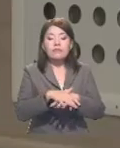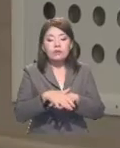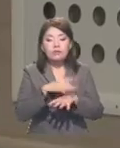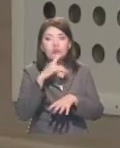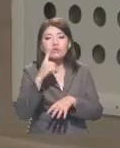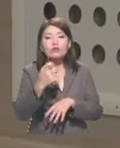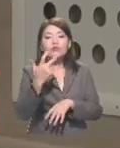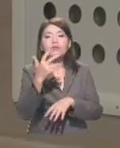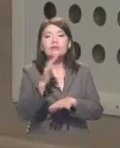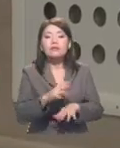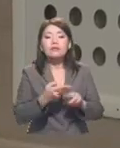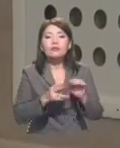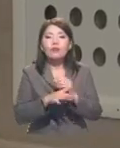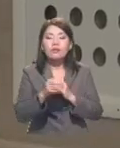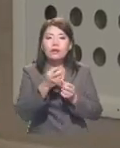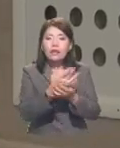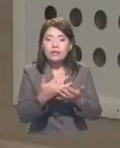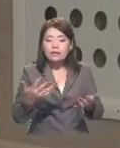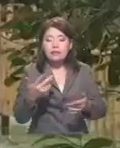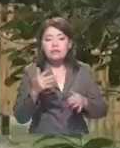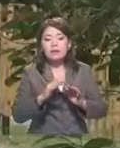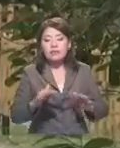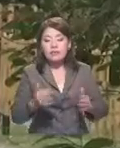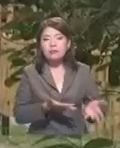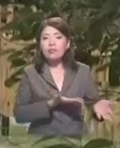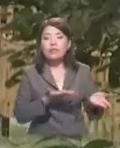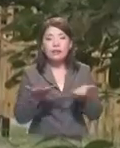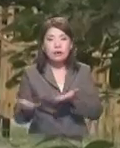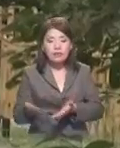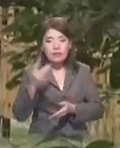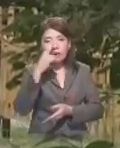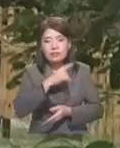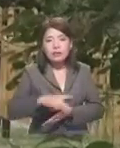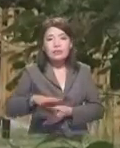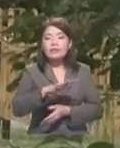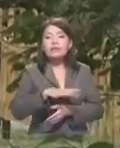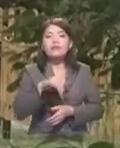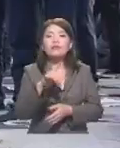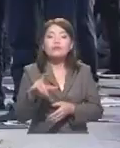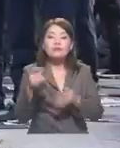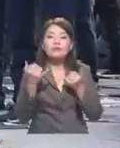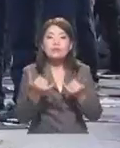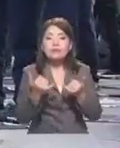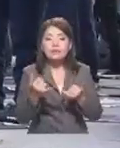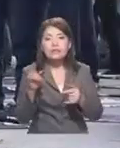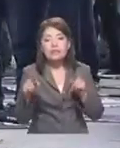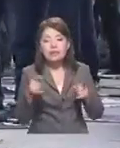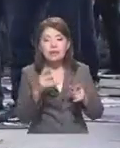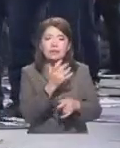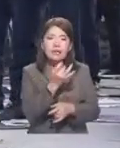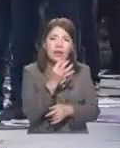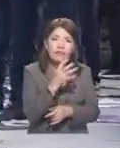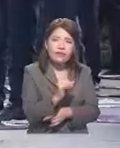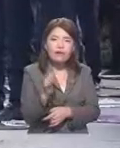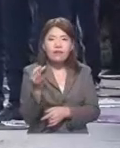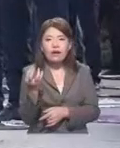130-дан астам ұлыс пен ұлт өкілдерінің баласын кейін құшағына сыйдыра білген қазақтың қара көздері бүгінде бірі сәләфи, бірі